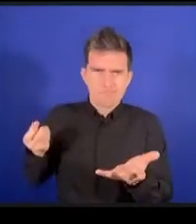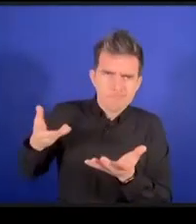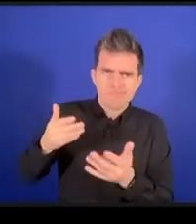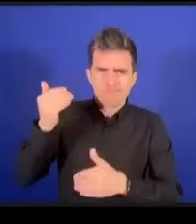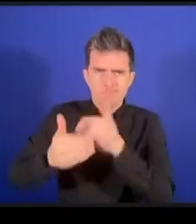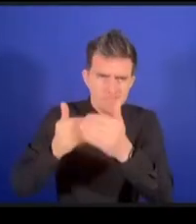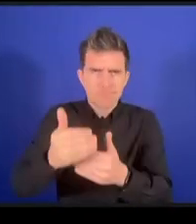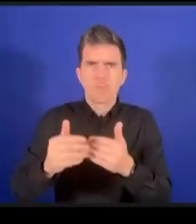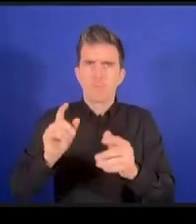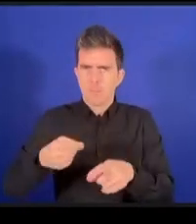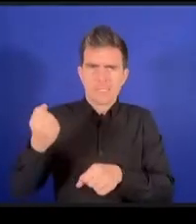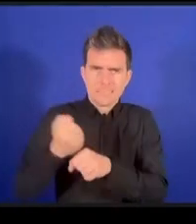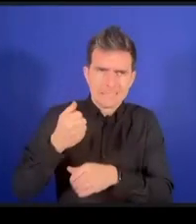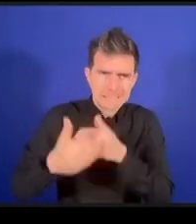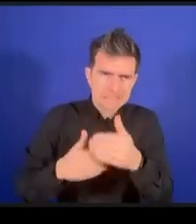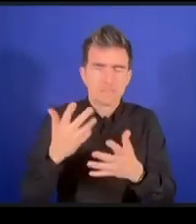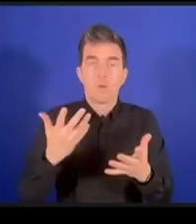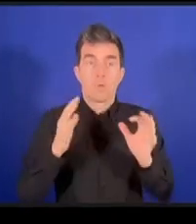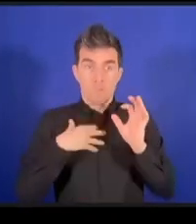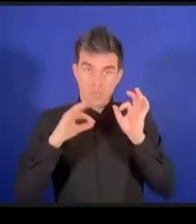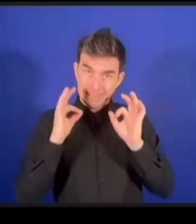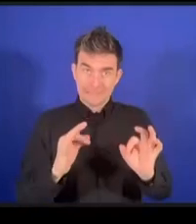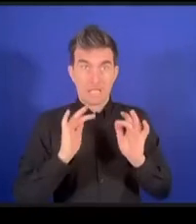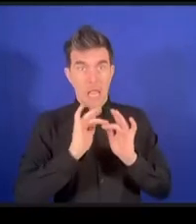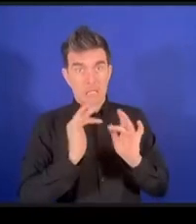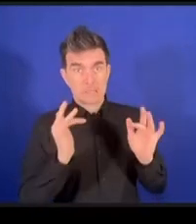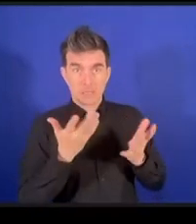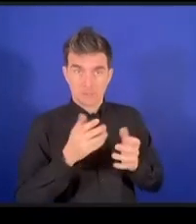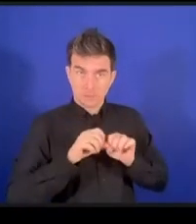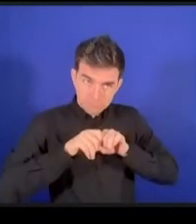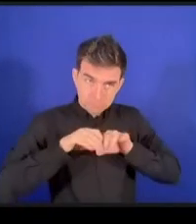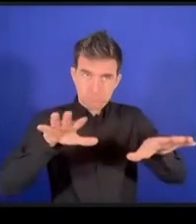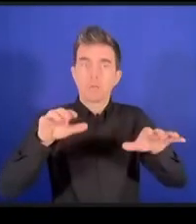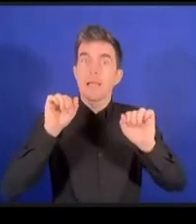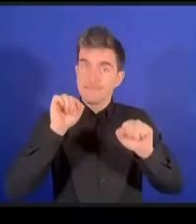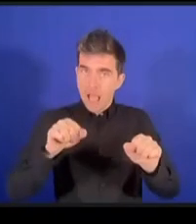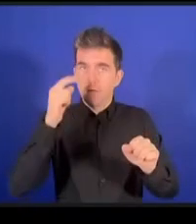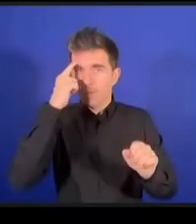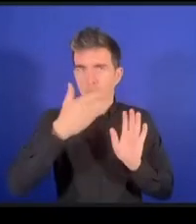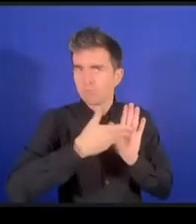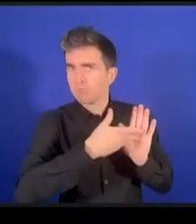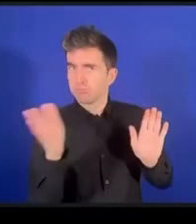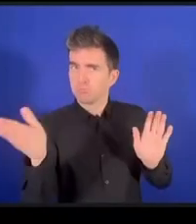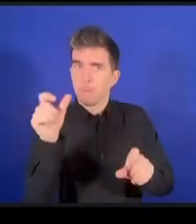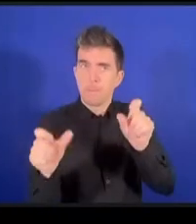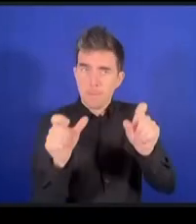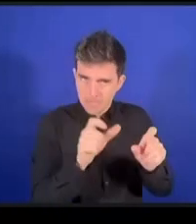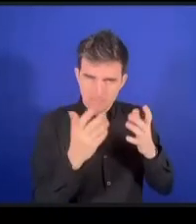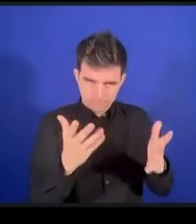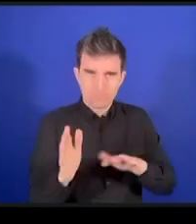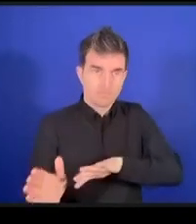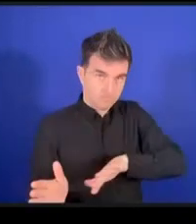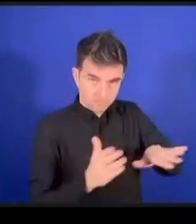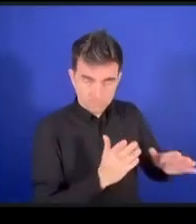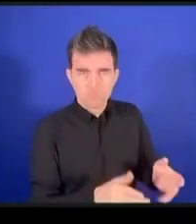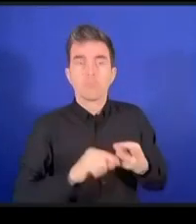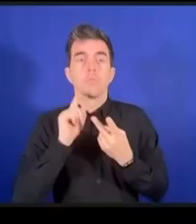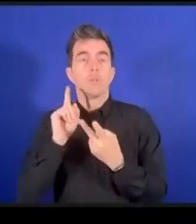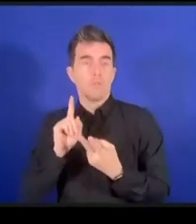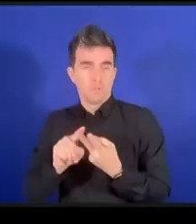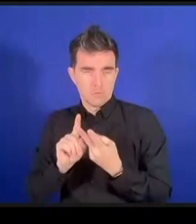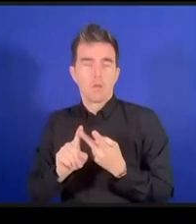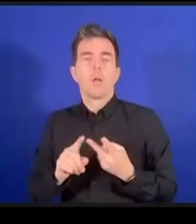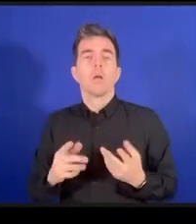чтобы выполнить взятые обязательства и наконец в конце бы сформулирована идея в том что коллективным образом